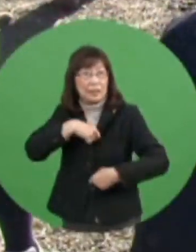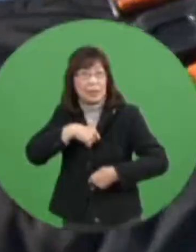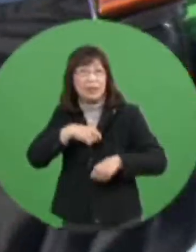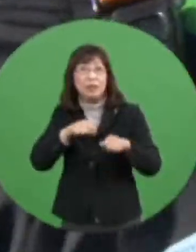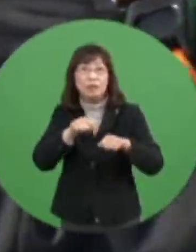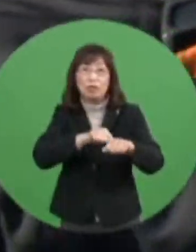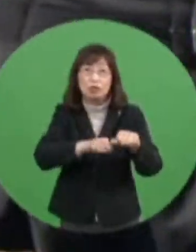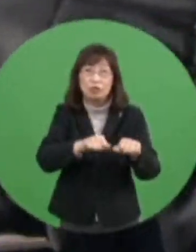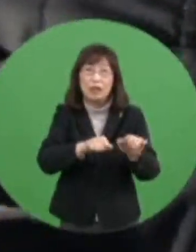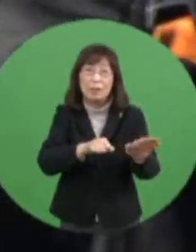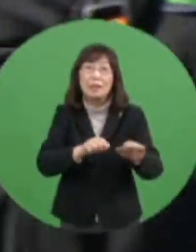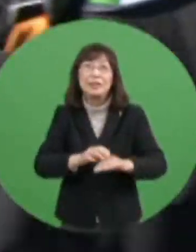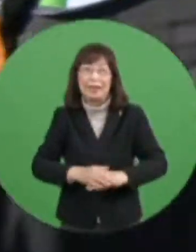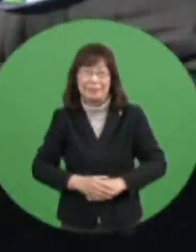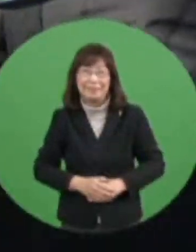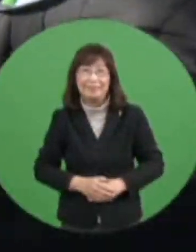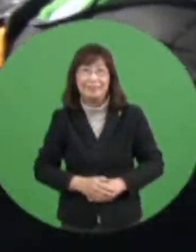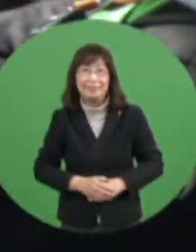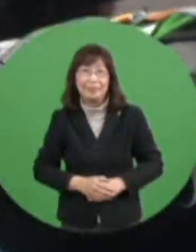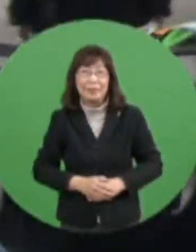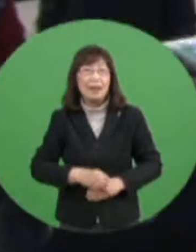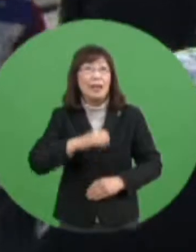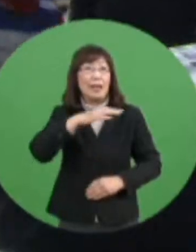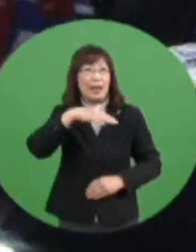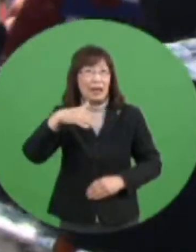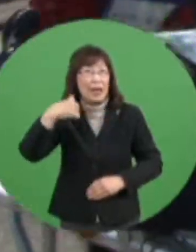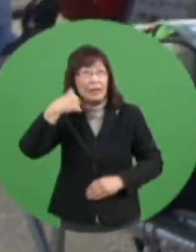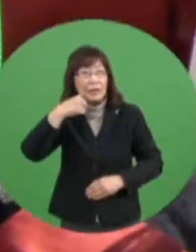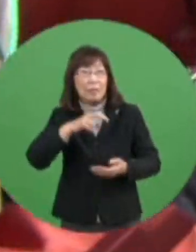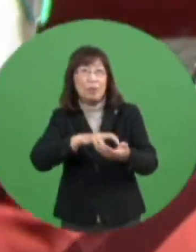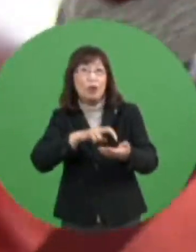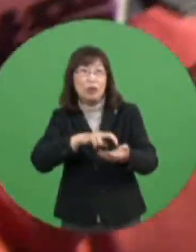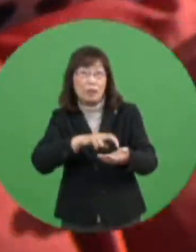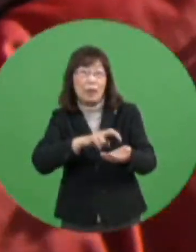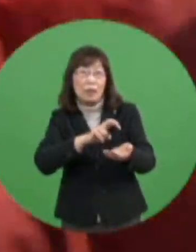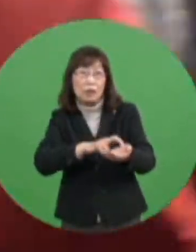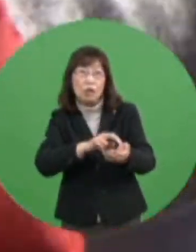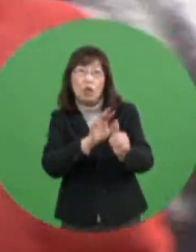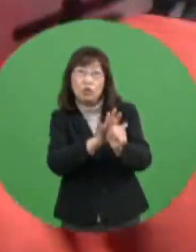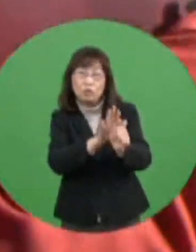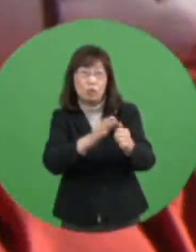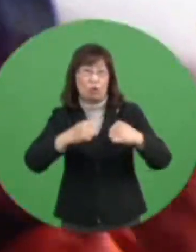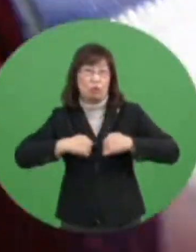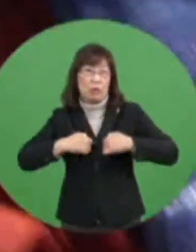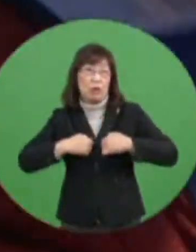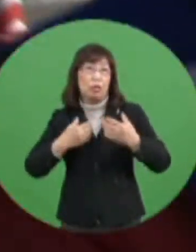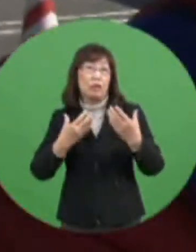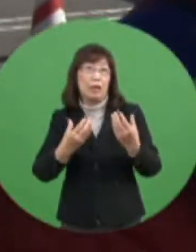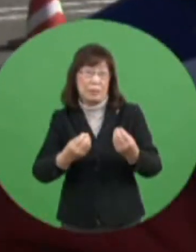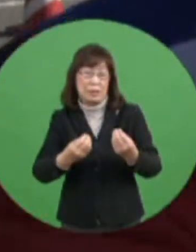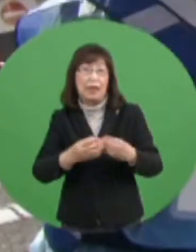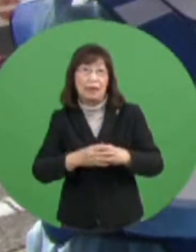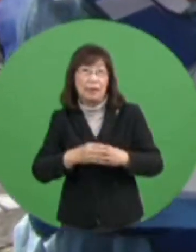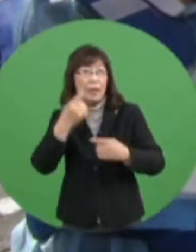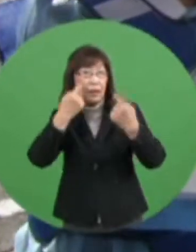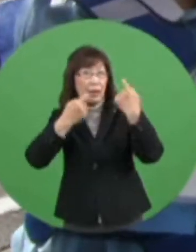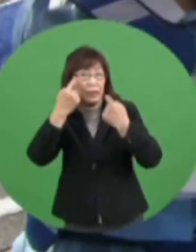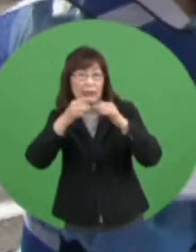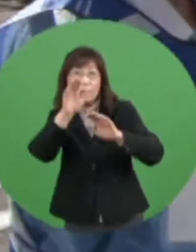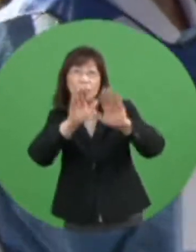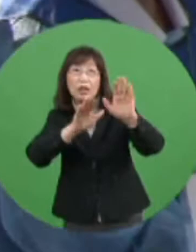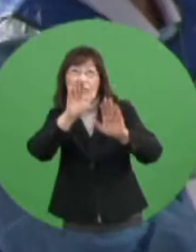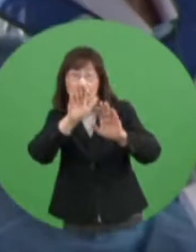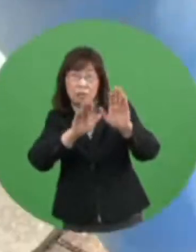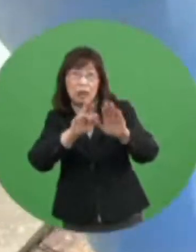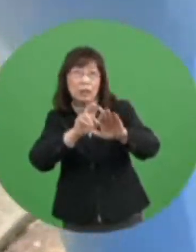。海南病院では医療救護訓練が行われました。患者の容態によって治療の優